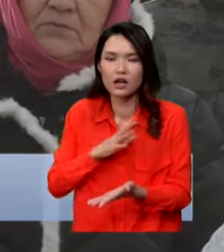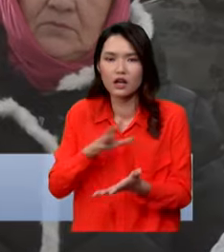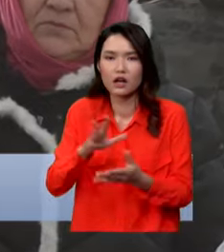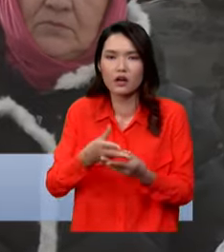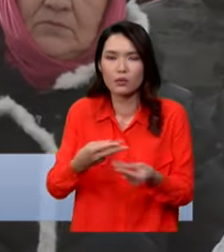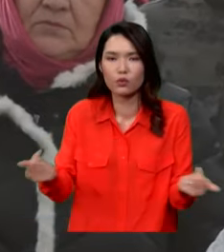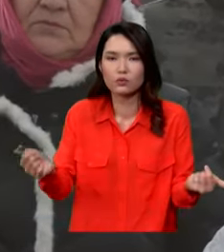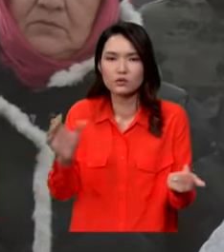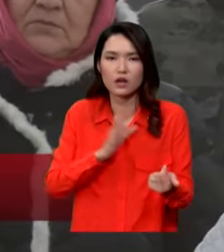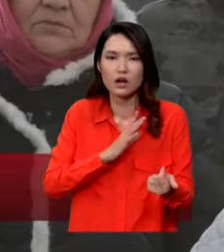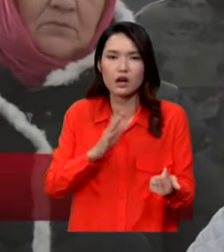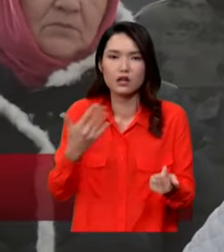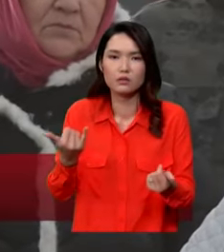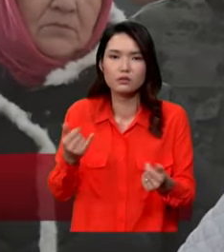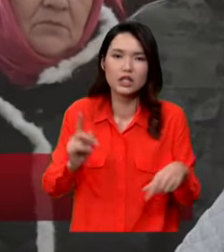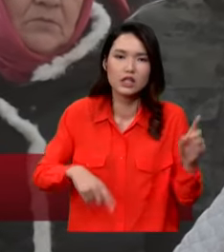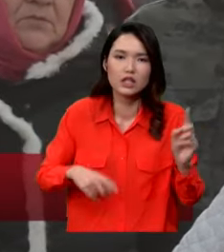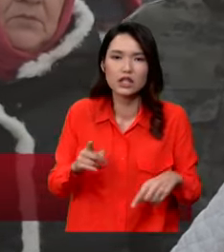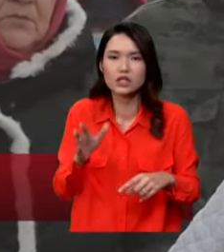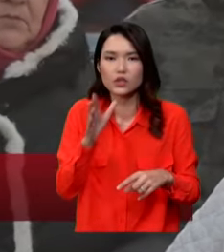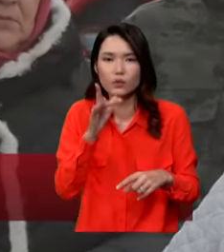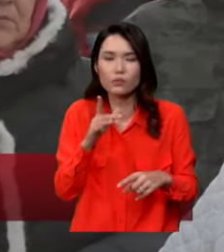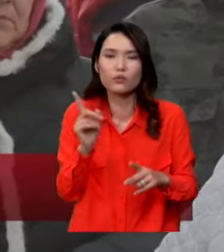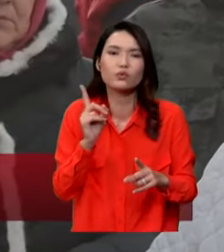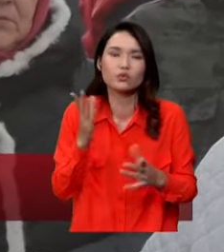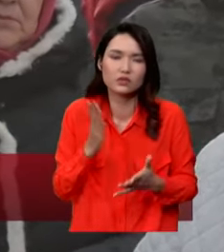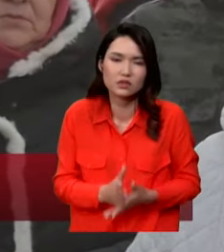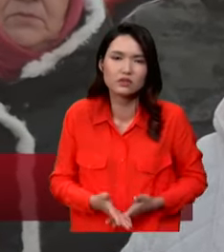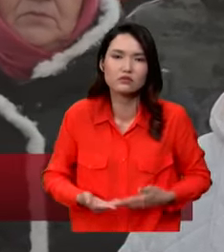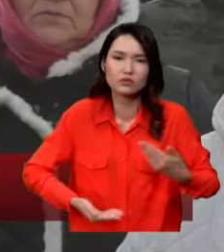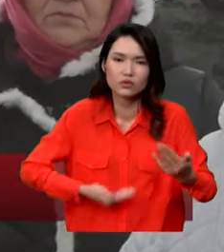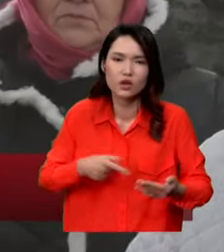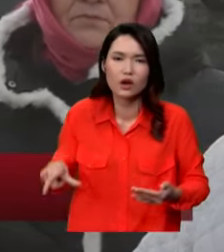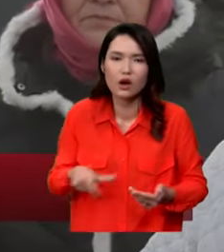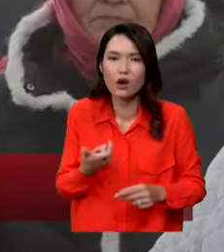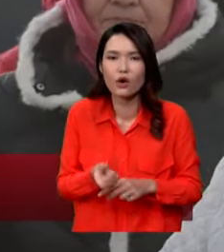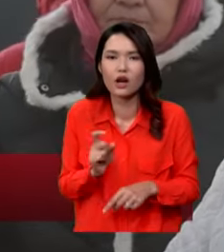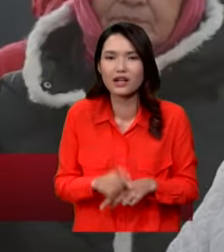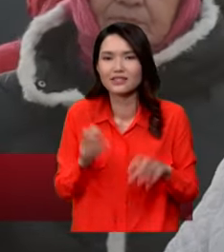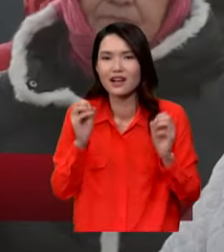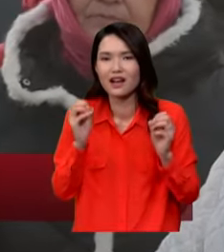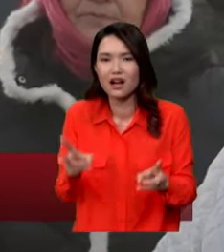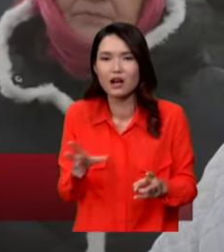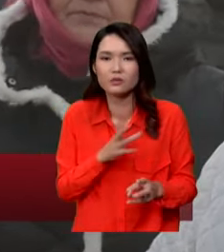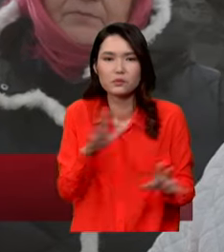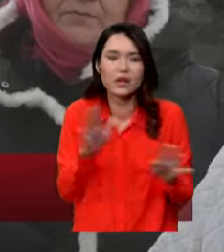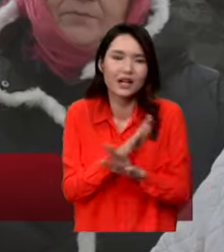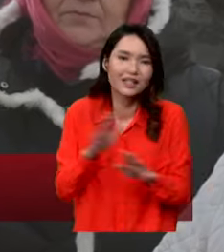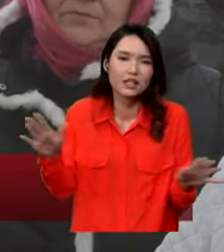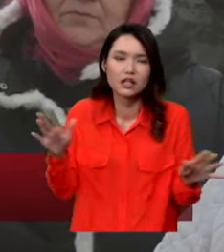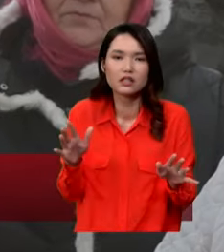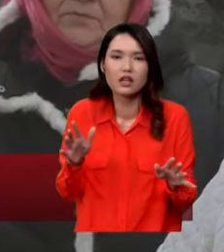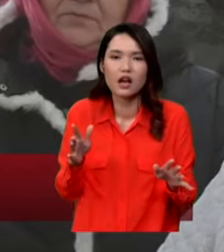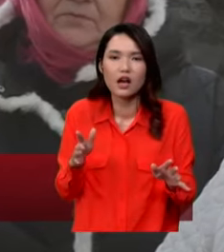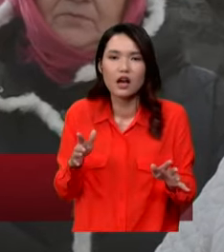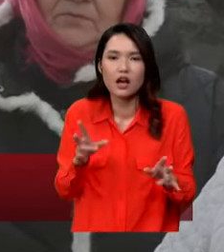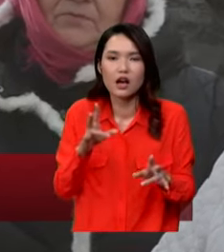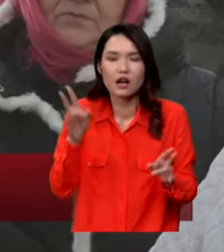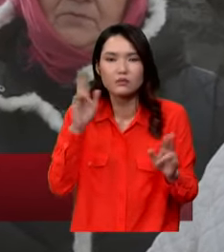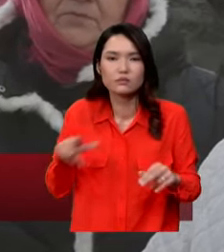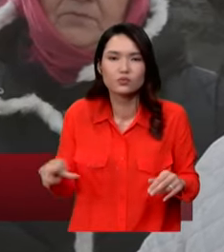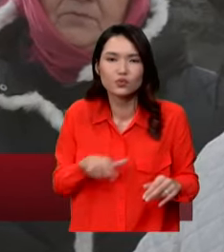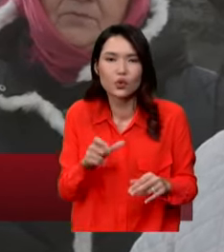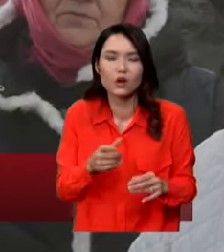кетеді. Кезген уақытта шығамыз, түн демейміз, күн демейміз, жүреміз. Сонда жолымыз өте қауіпті. Біздің ешқандай басқа талабымызды, тек бізге